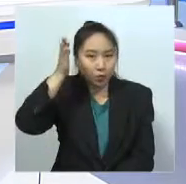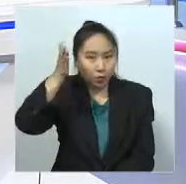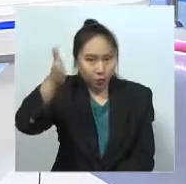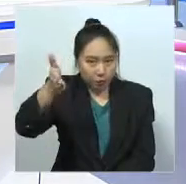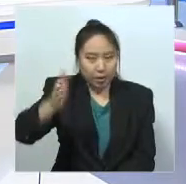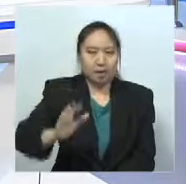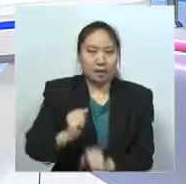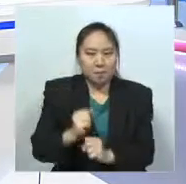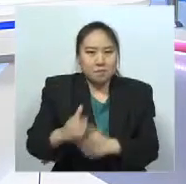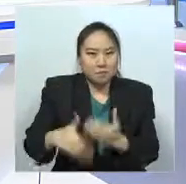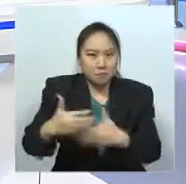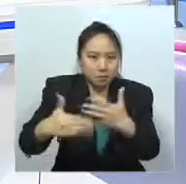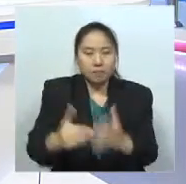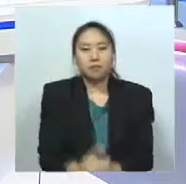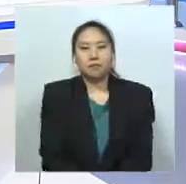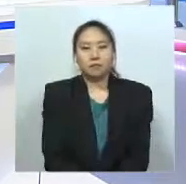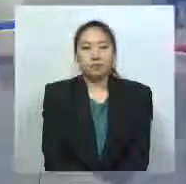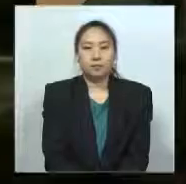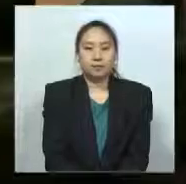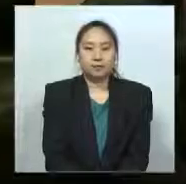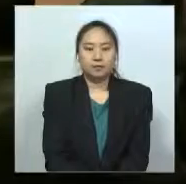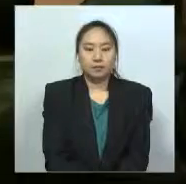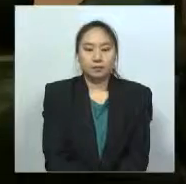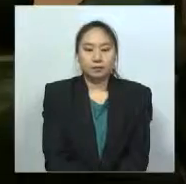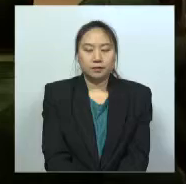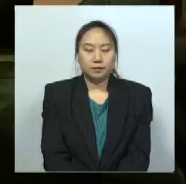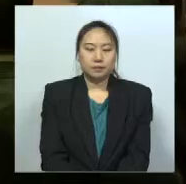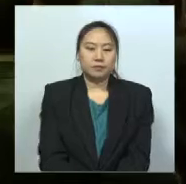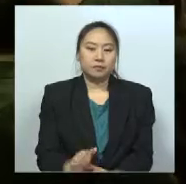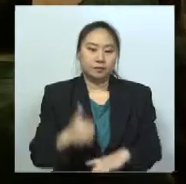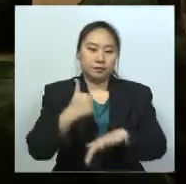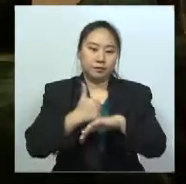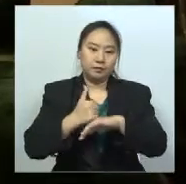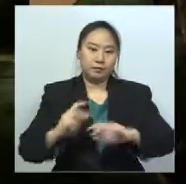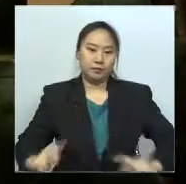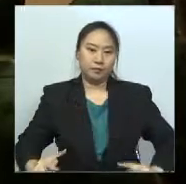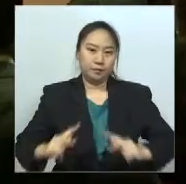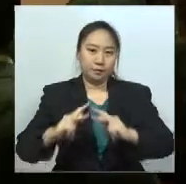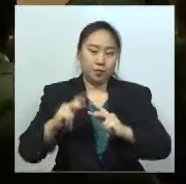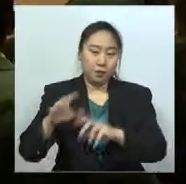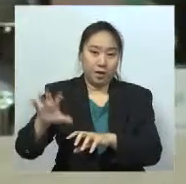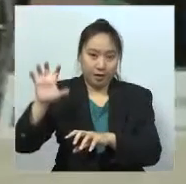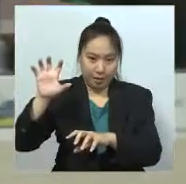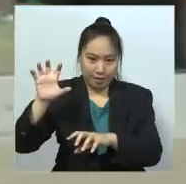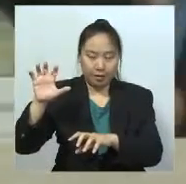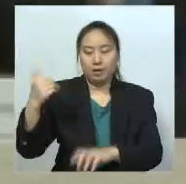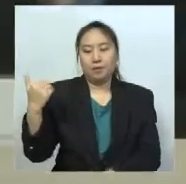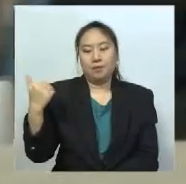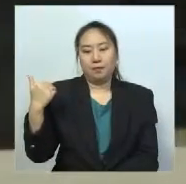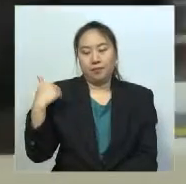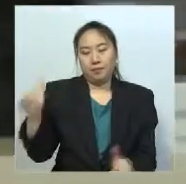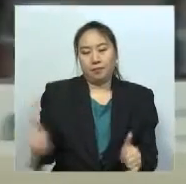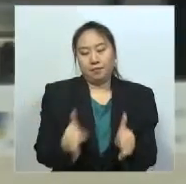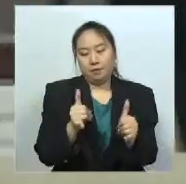ขับเคลื่อนขยายผลอย่างต่อเนื่องค่ะพลเอกอนุพงศ์เผ่าจินดารัฐมนตรีว่าการกระทรวงมหาดไทยพร้อมด้วยนายกฤษดา